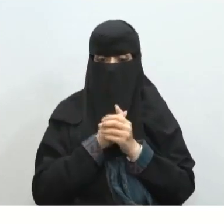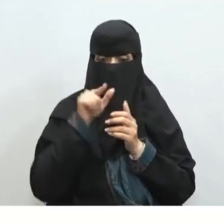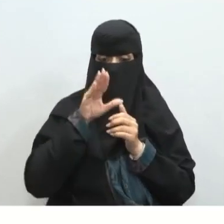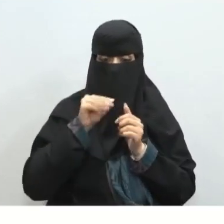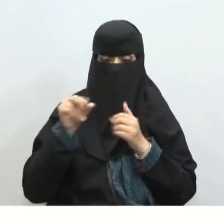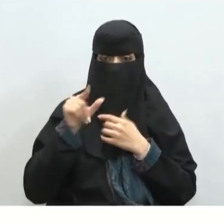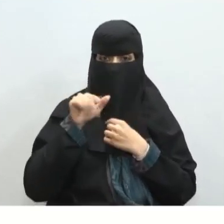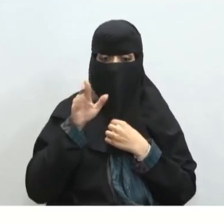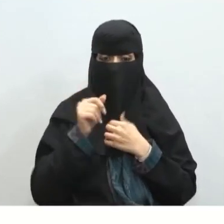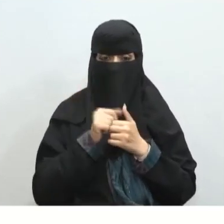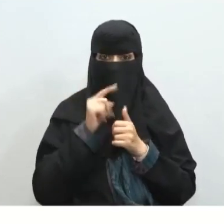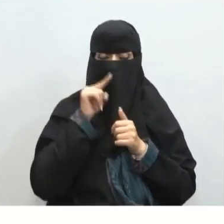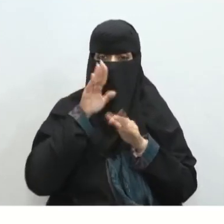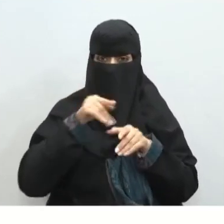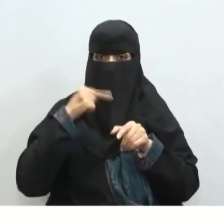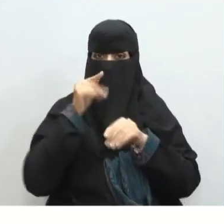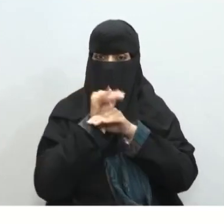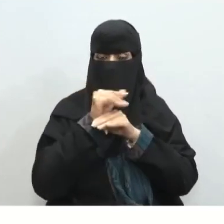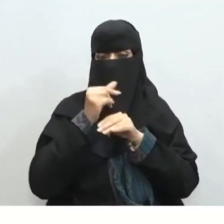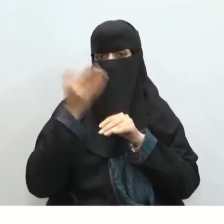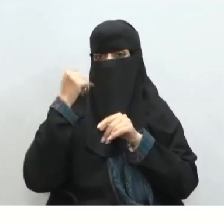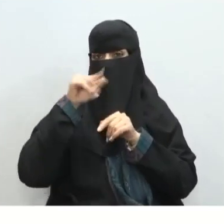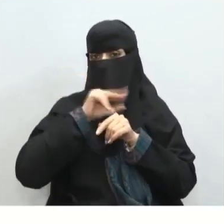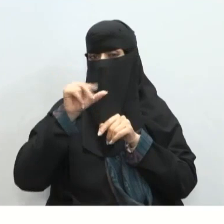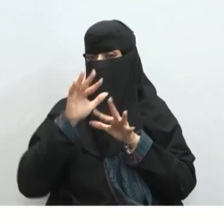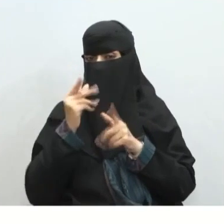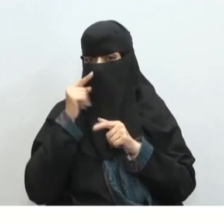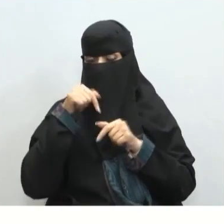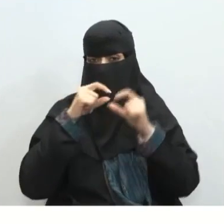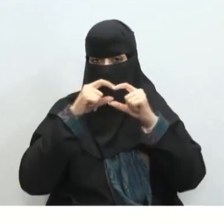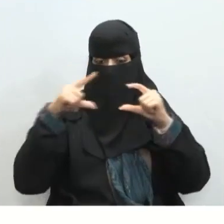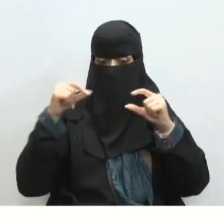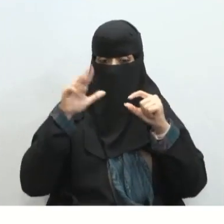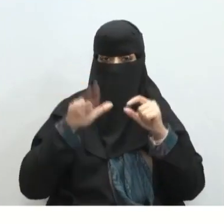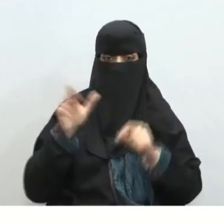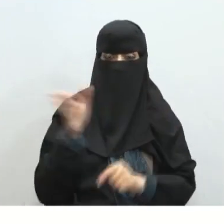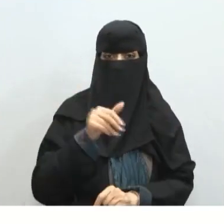تعلمنا ولعلنا ذكرنا وعلقنا هذهه تمثل عضيه